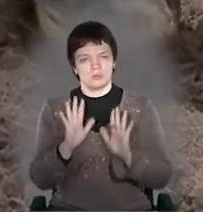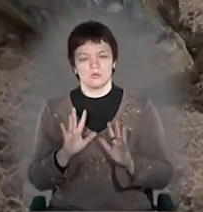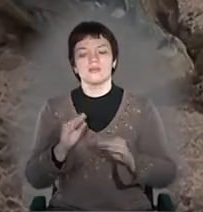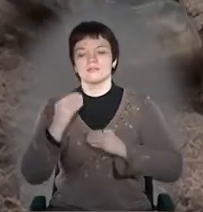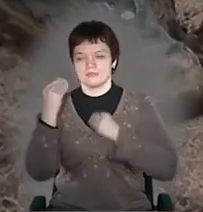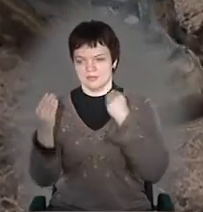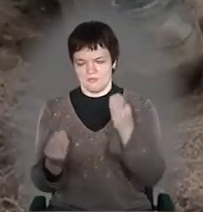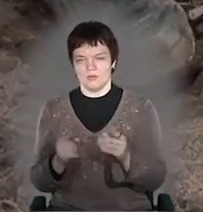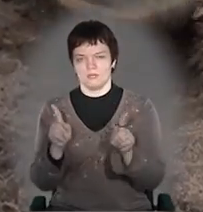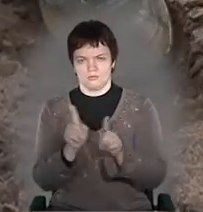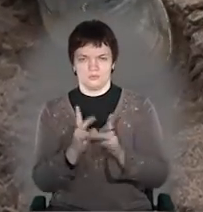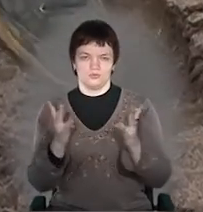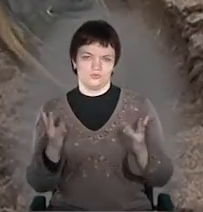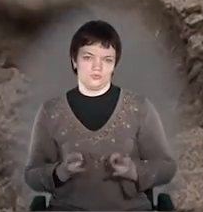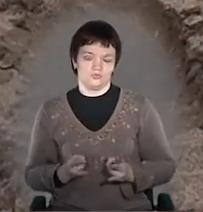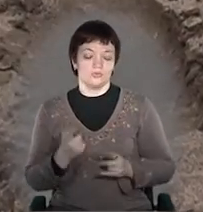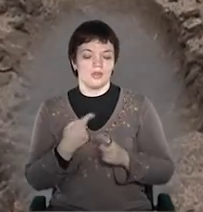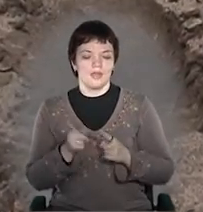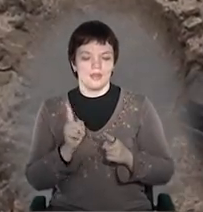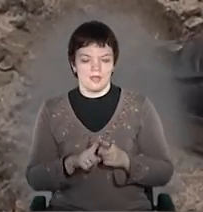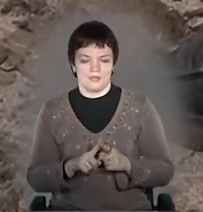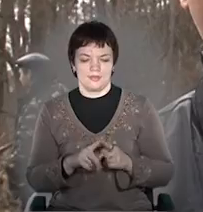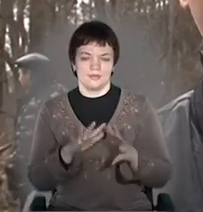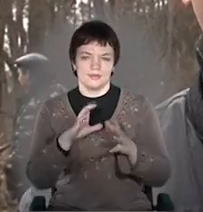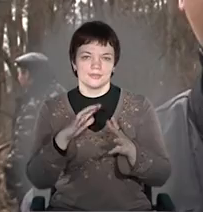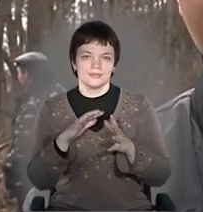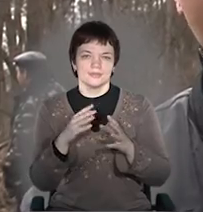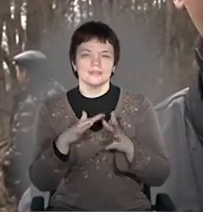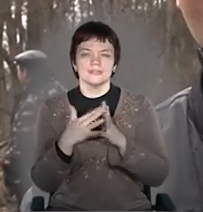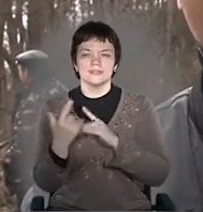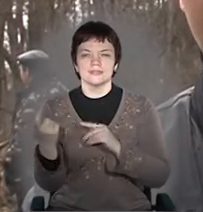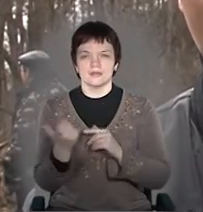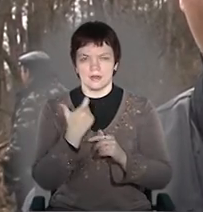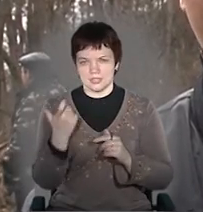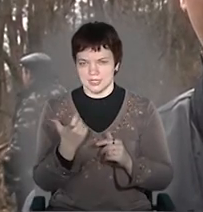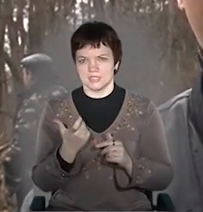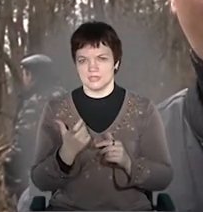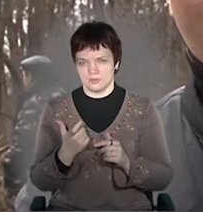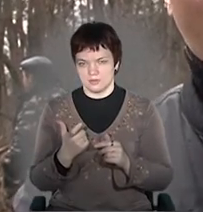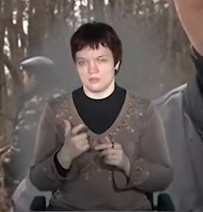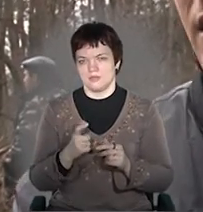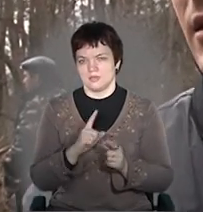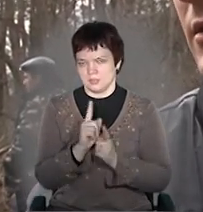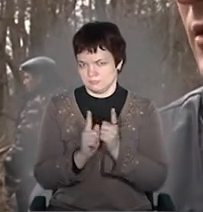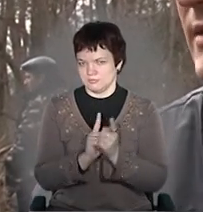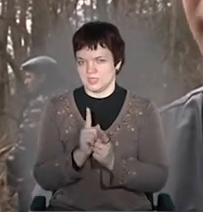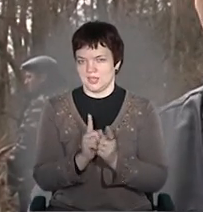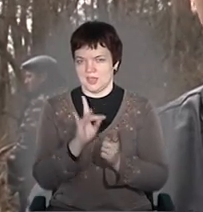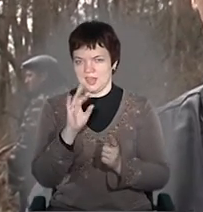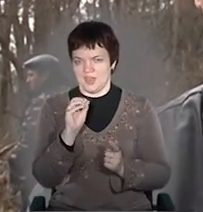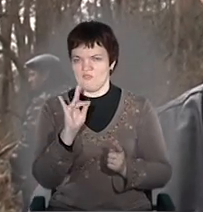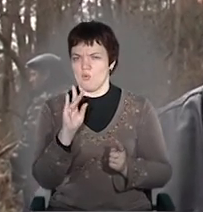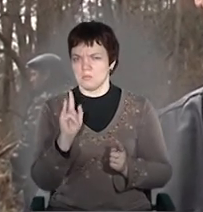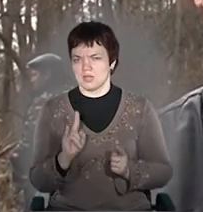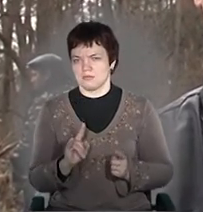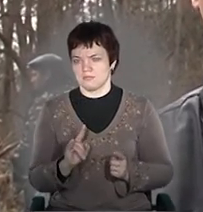аграрні реформи. Але продумані аграрні реформи – не рубати з плеча. І от такий